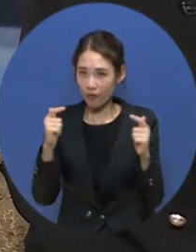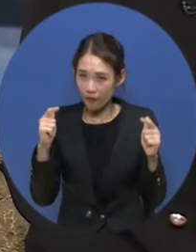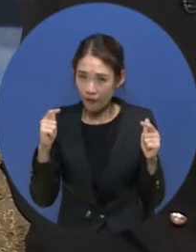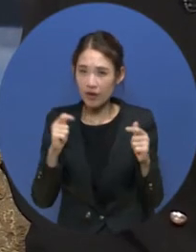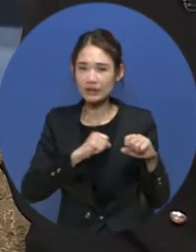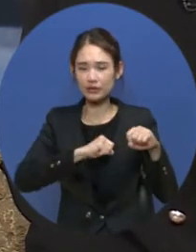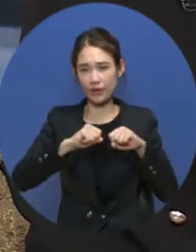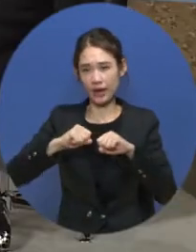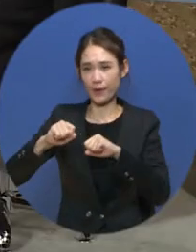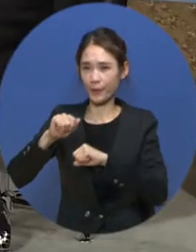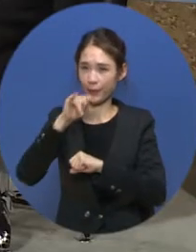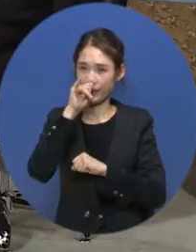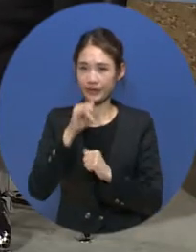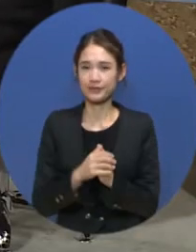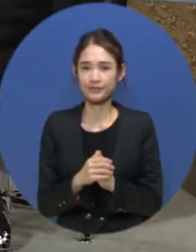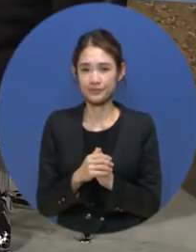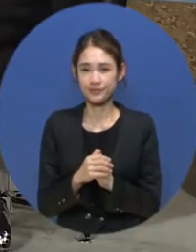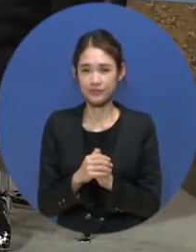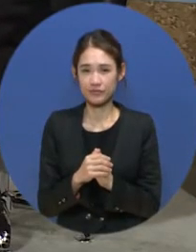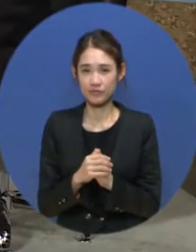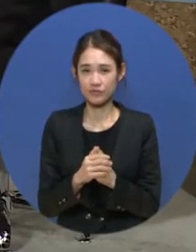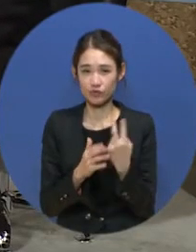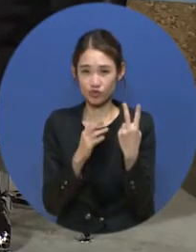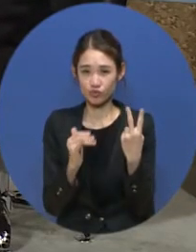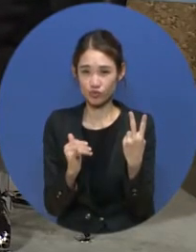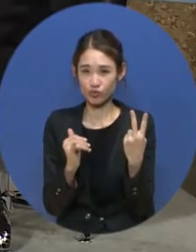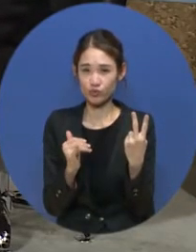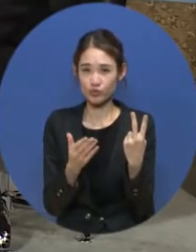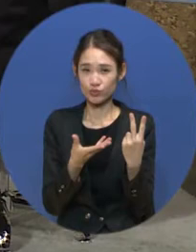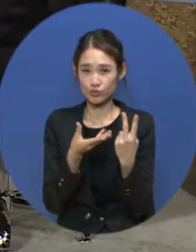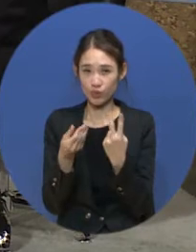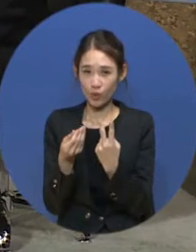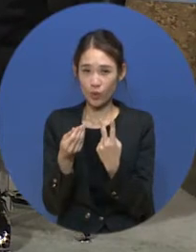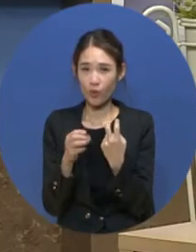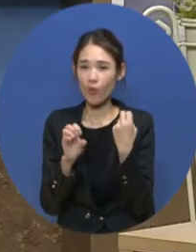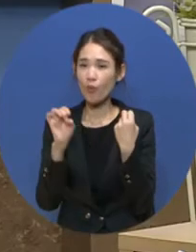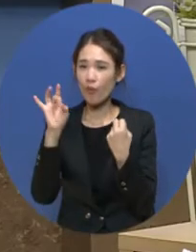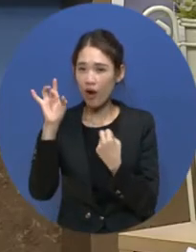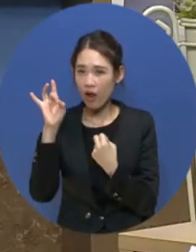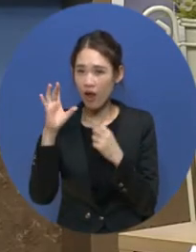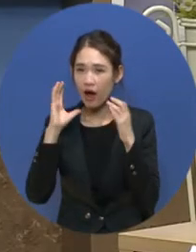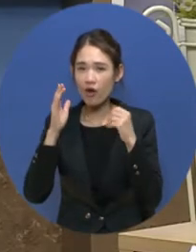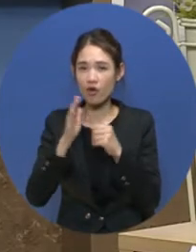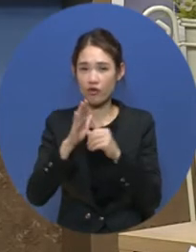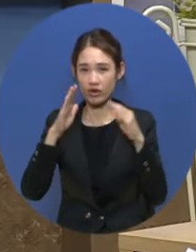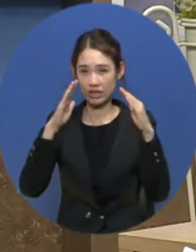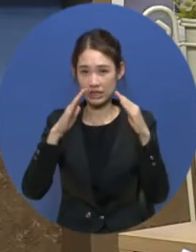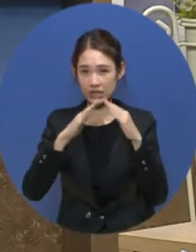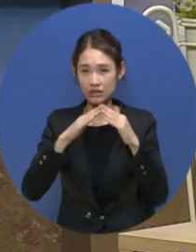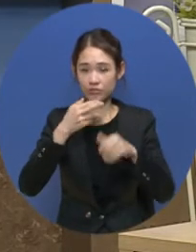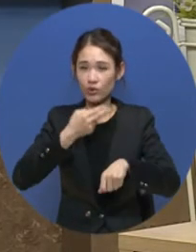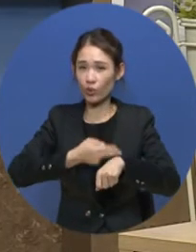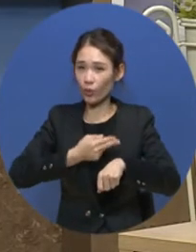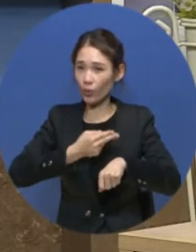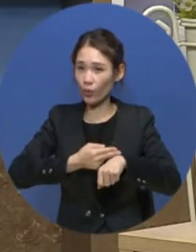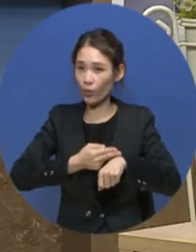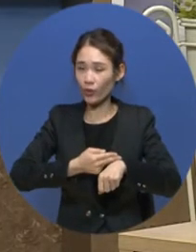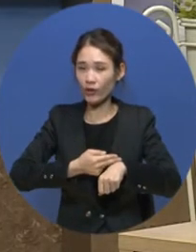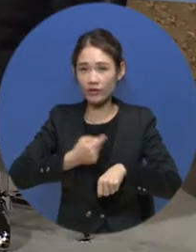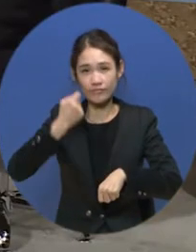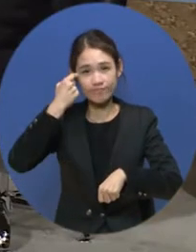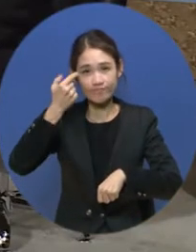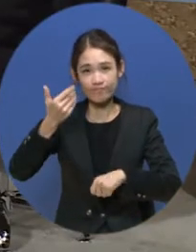가지 활동을 하고 있습니다. 네. 네. 근데 두 분 그러면 회장님 두 분께서는 원래는 어린이집 교사셨던